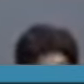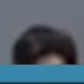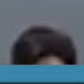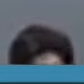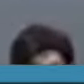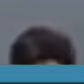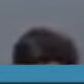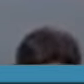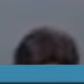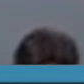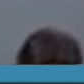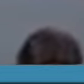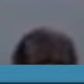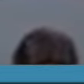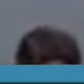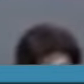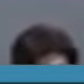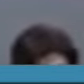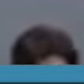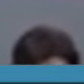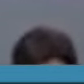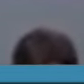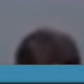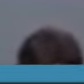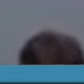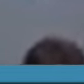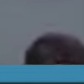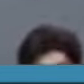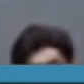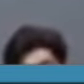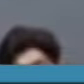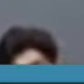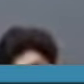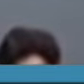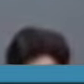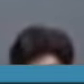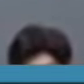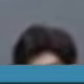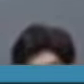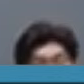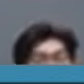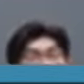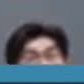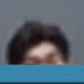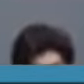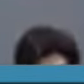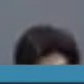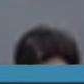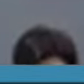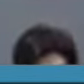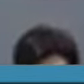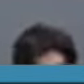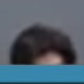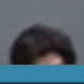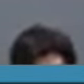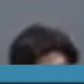งโดยโครงการส่งน้ำและบำรุงรักษาชีล่างและเซบายได้ดำเนินการก่อสร้างแก้มลิงในพื้นที่อำเภอพนมไพรแล้วเสร็จจำนวน3โครงการ